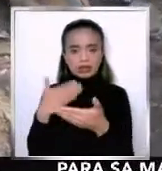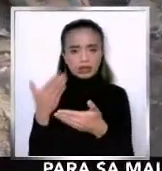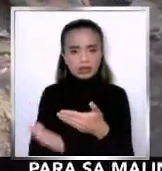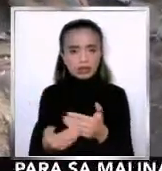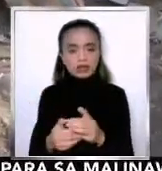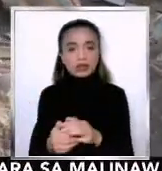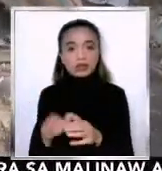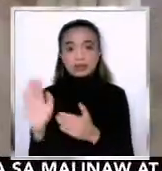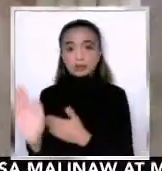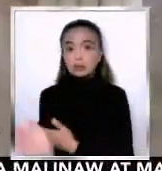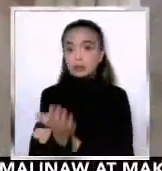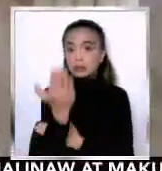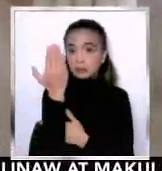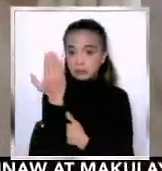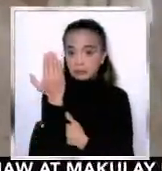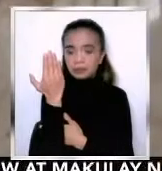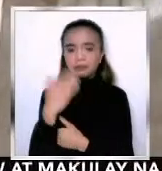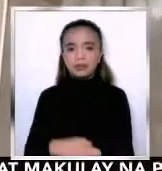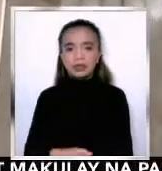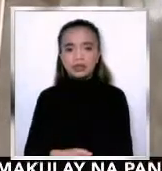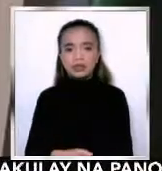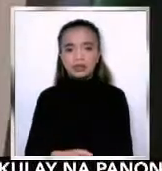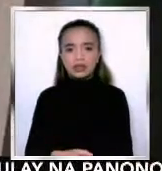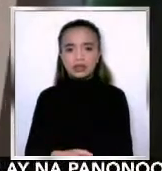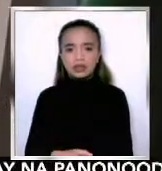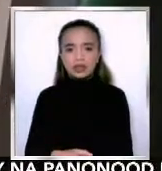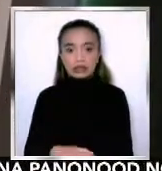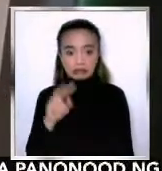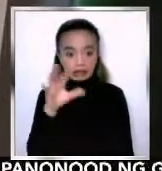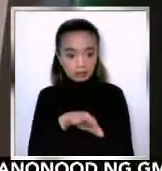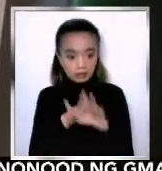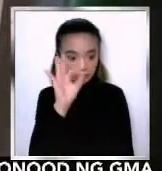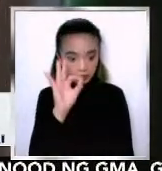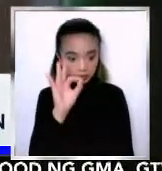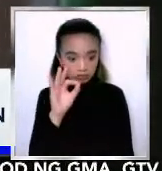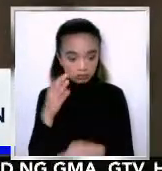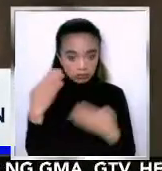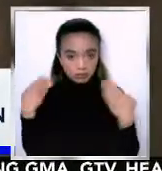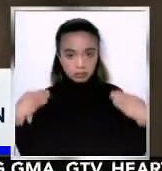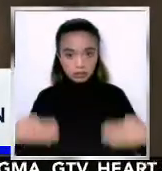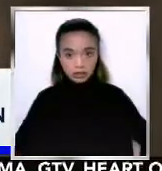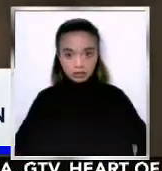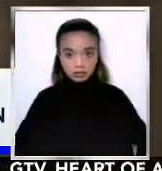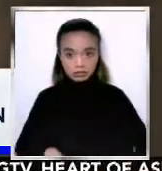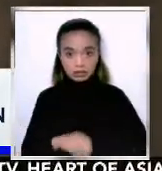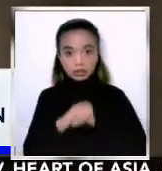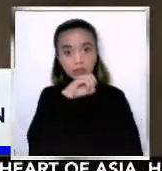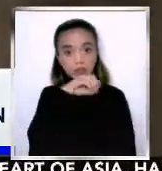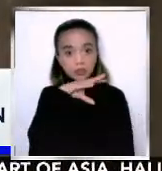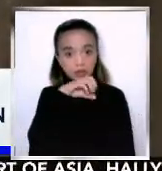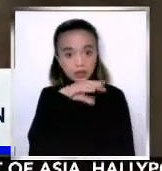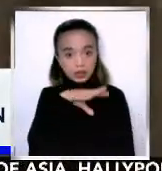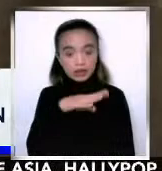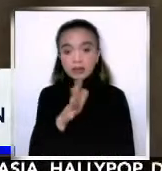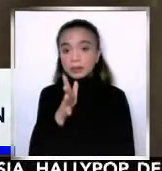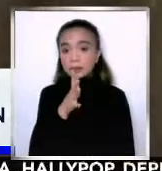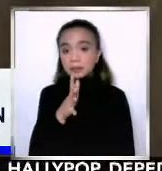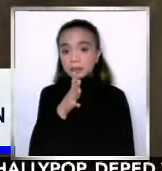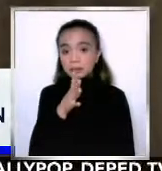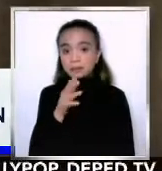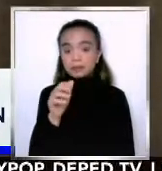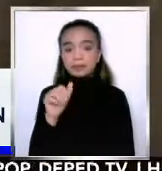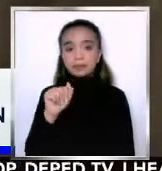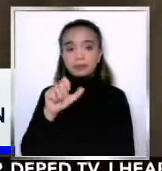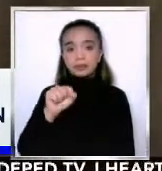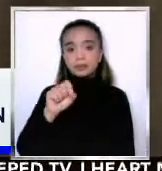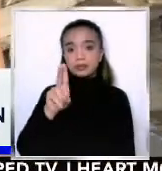Kinaumagahan, bangkay na nang makita ang katawan ng maglola. Si Nanay Asuncion naman, ina ng apo ni